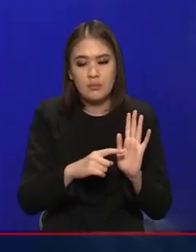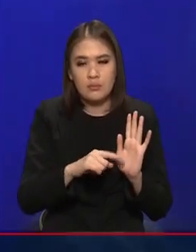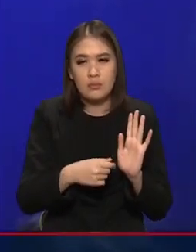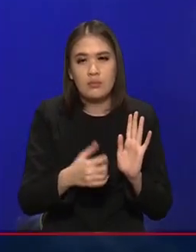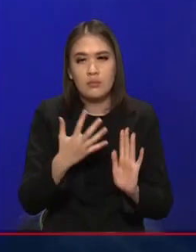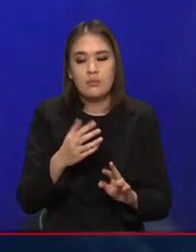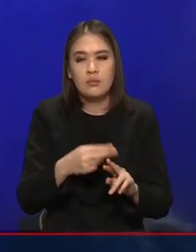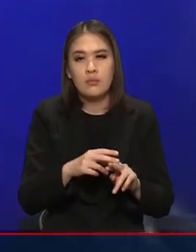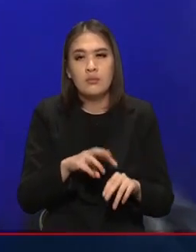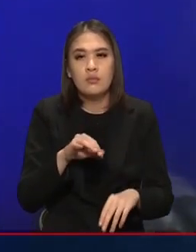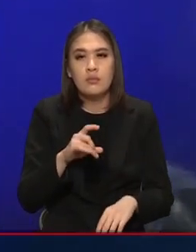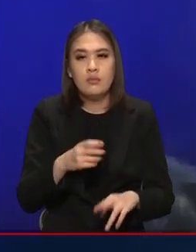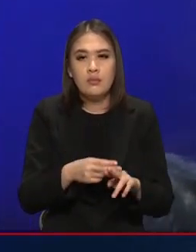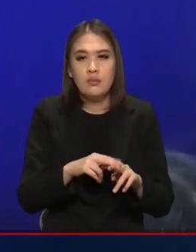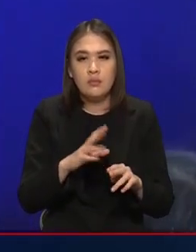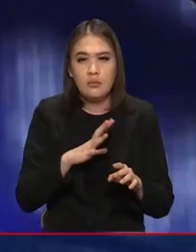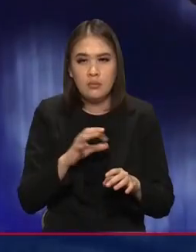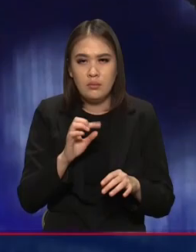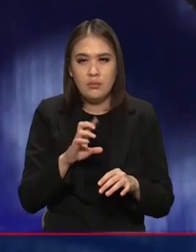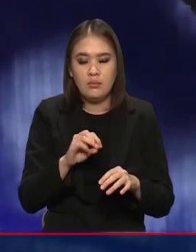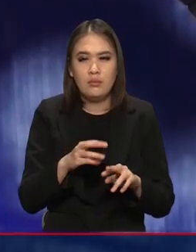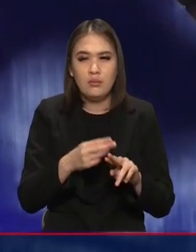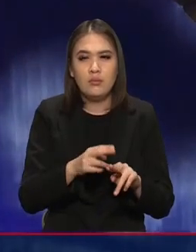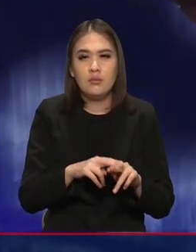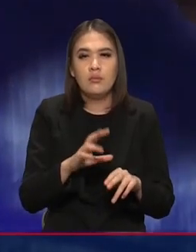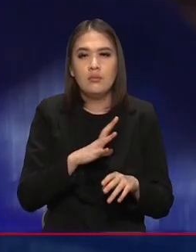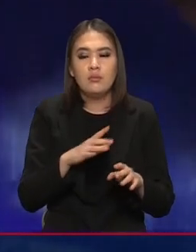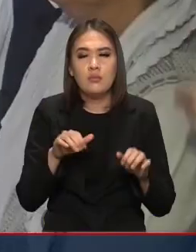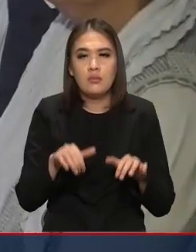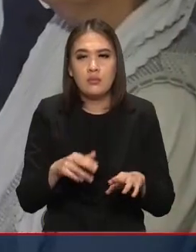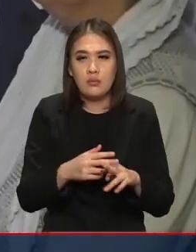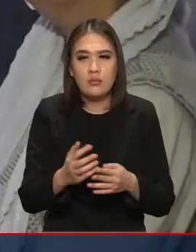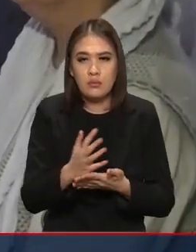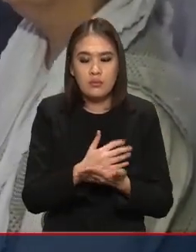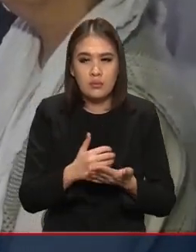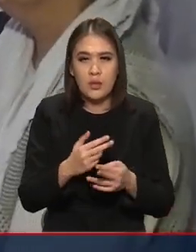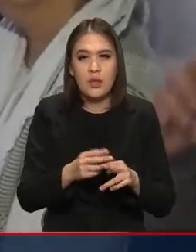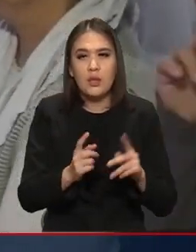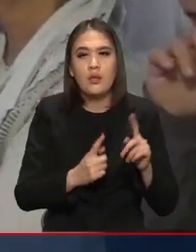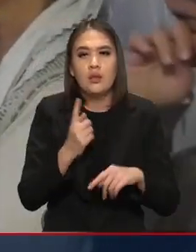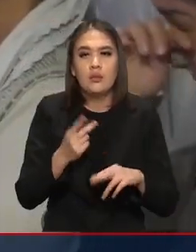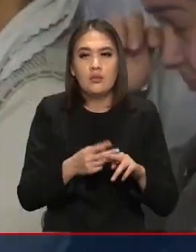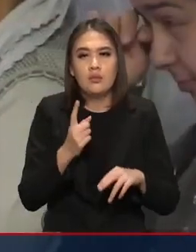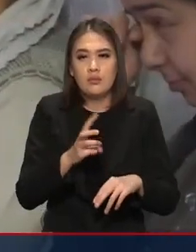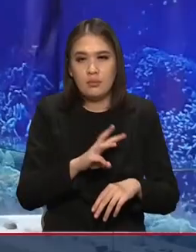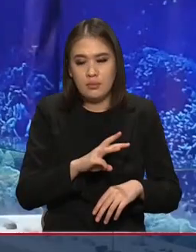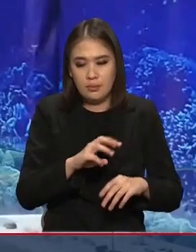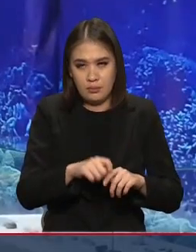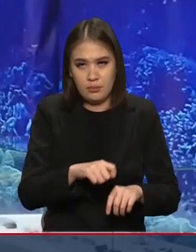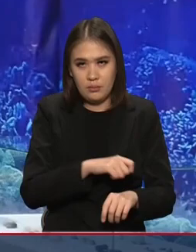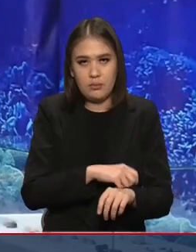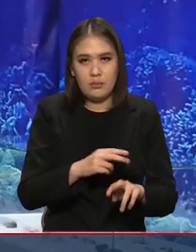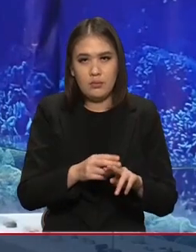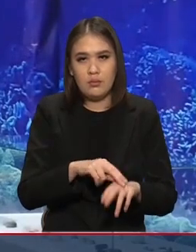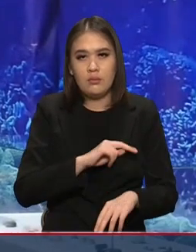музея экспонат был бы слишком объемным. И только сейчас здесь решили собрать реконструкцию высотой в 1 метр 70 сантиметров. На